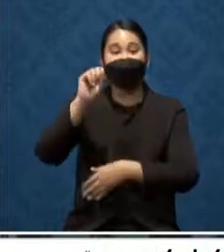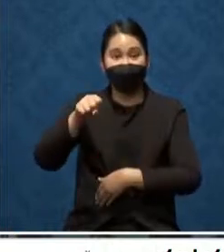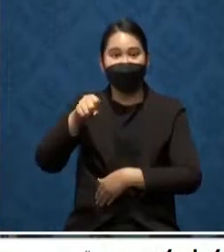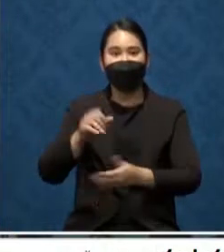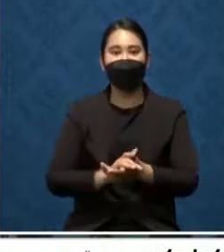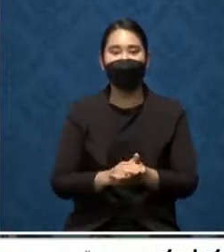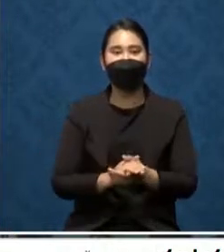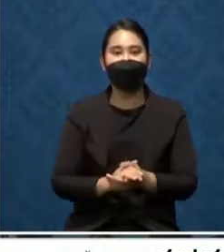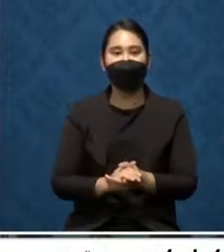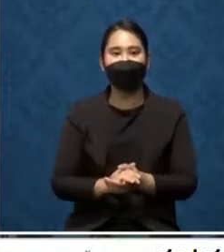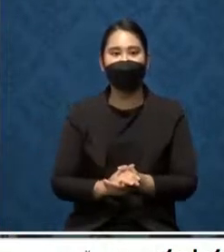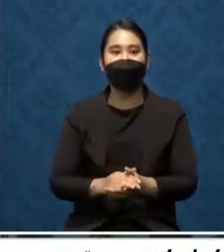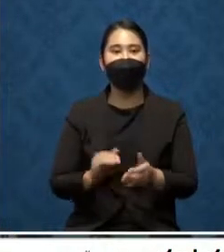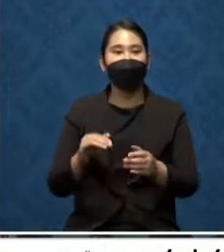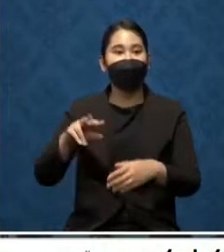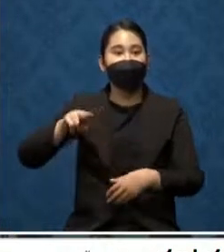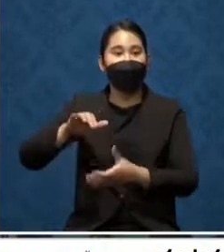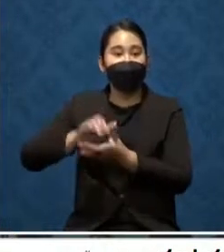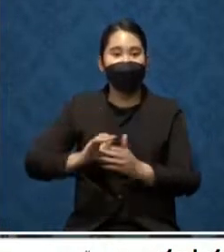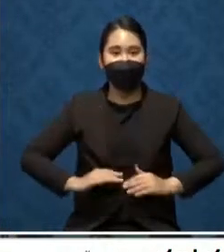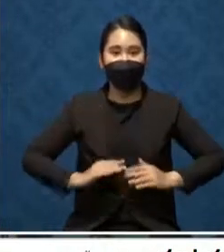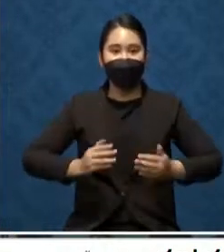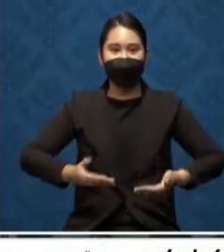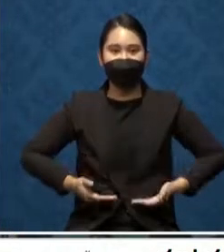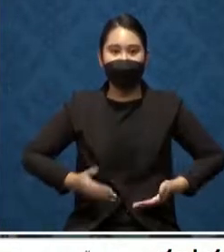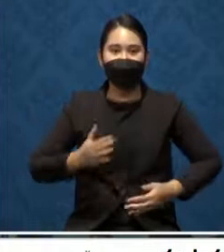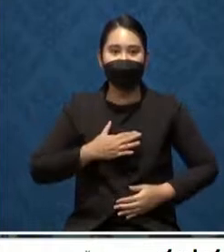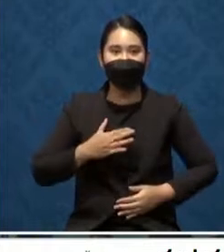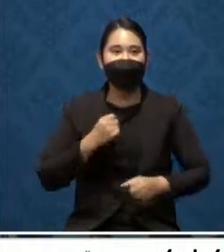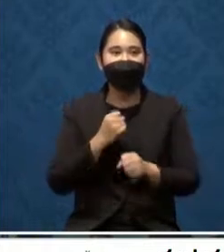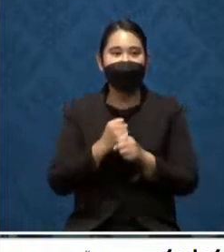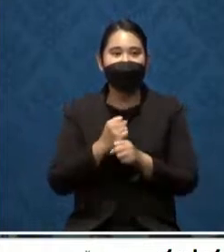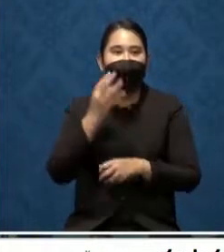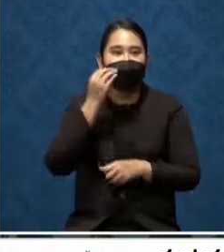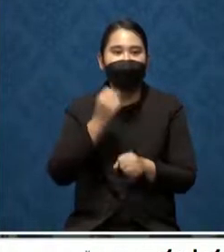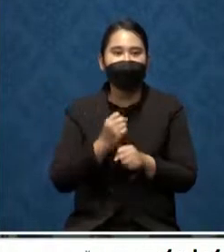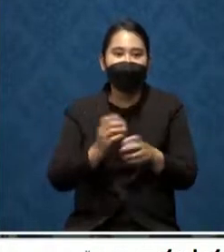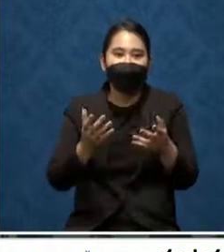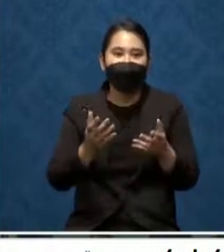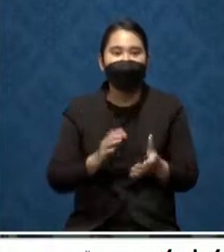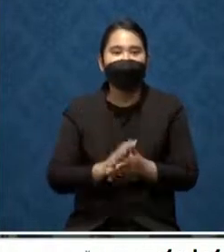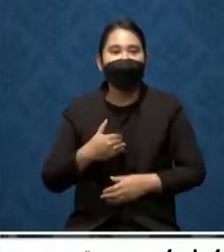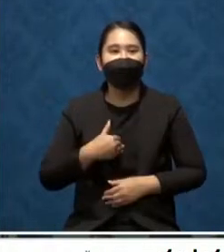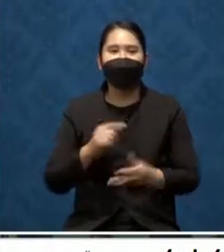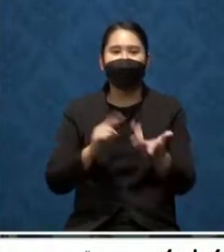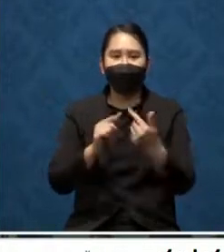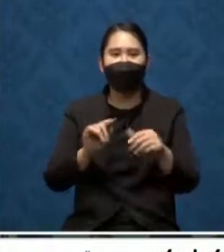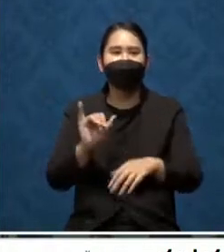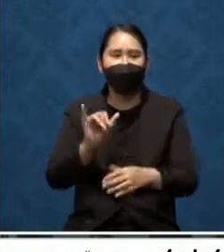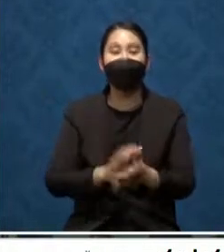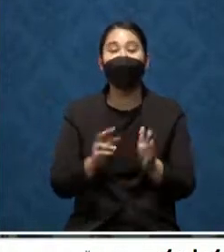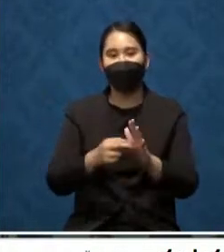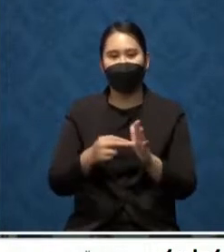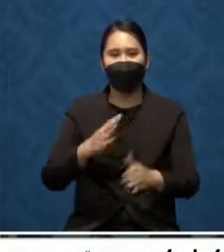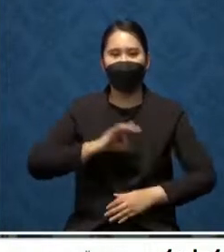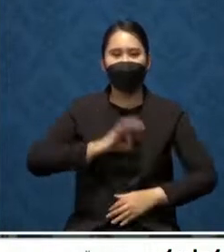thờiść้ี่ภริญาตั้งท้องหรอวผมต้องทำการบ้านหรอท่านพระธานอาจจะเปเวลา 20 ปีผมกกลงงว